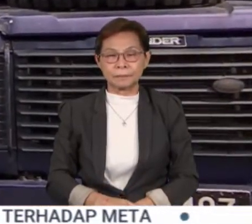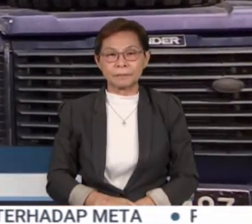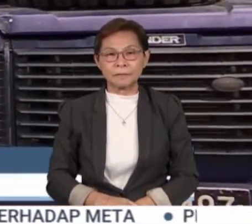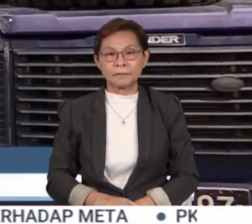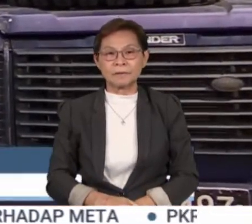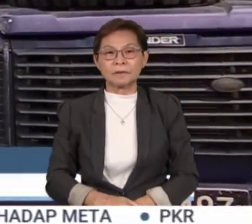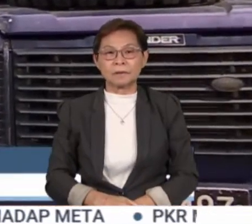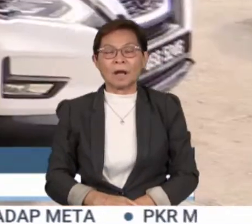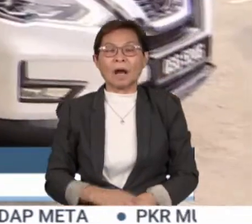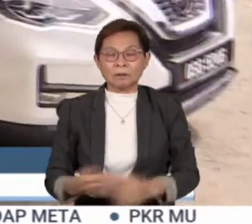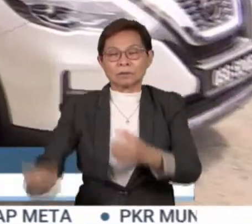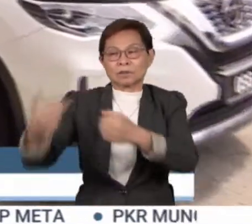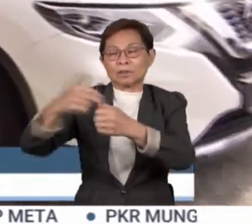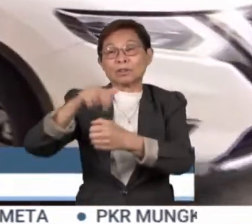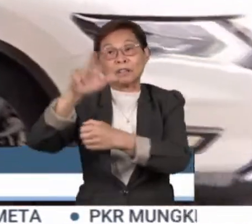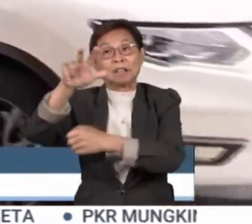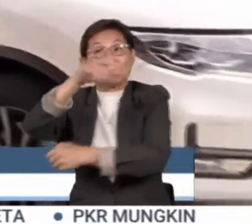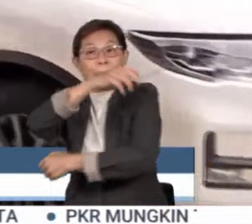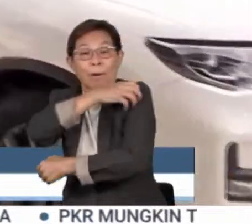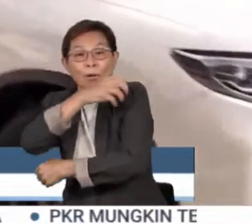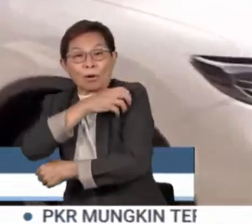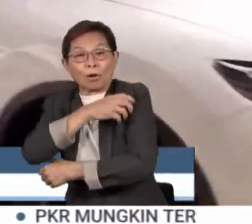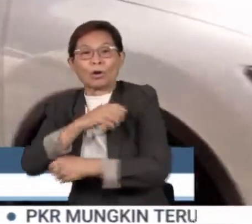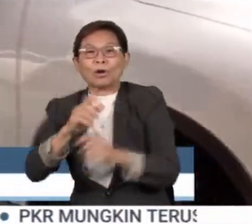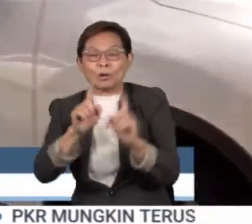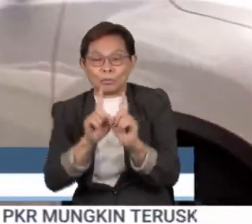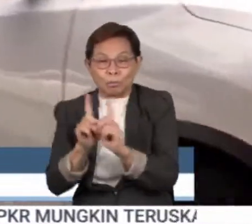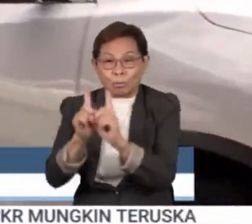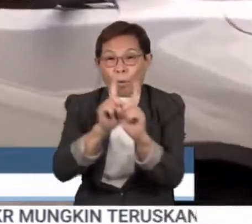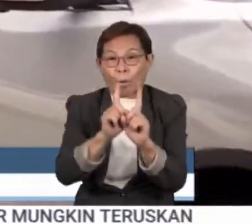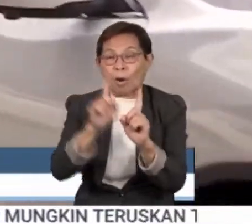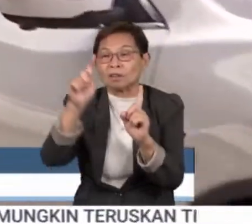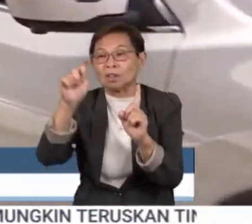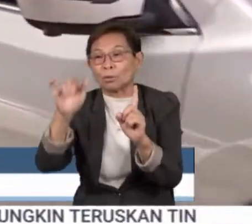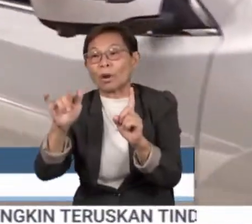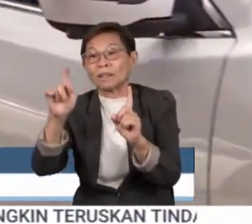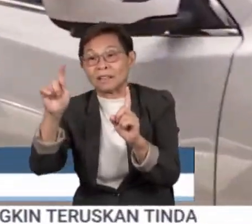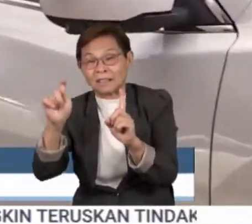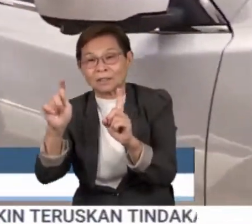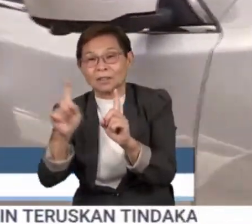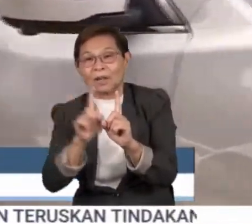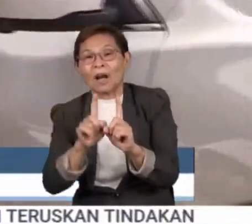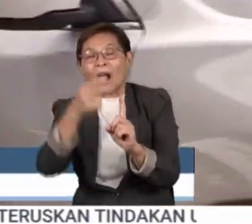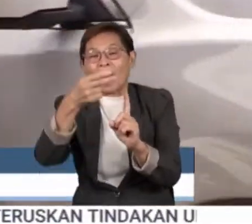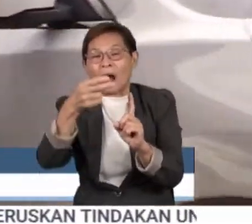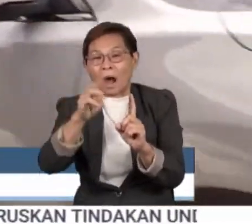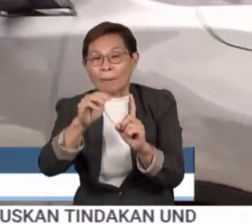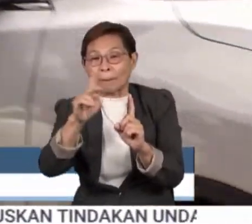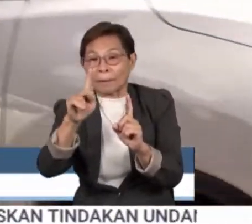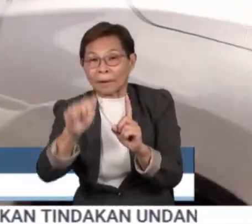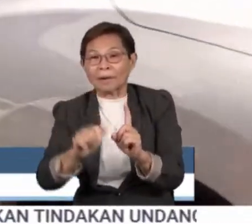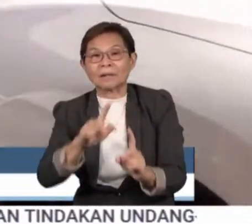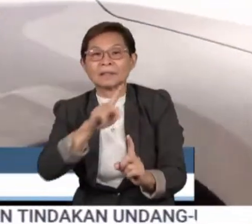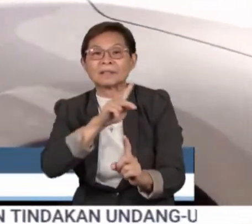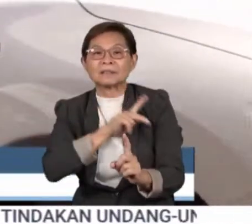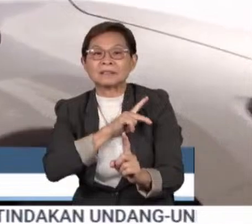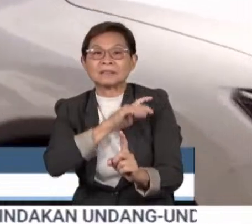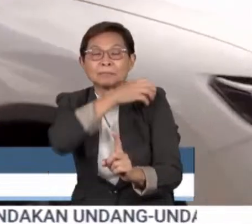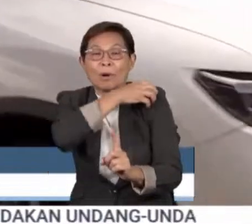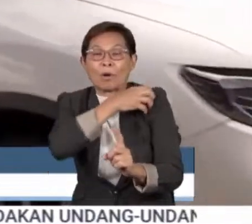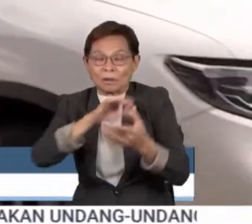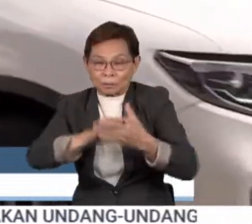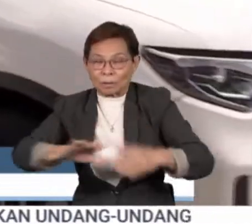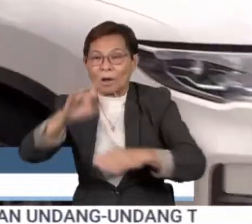Peter turut disertai tiga pegawai iaitu juruiring kepada Yang di-Pertua Negeri Sarawak, Hamka Mohamad, Ketua Pegawai